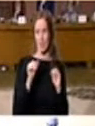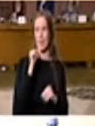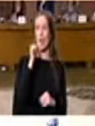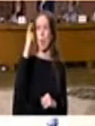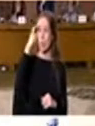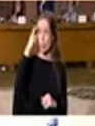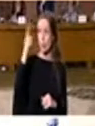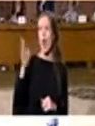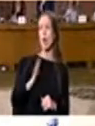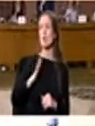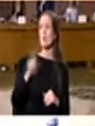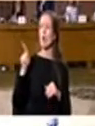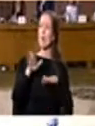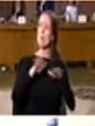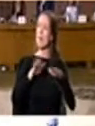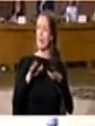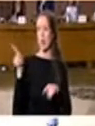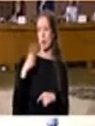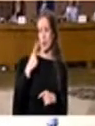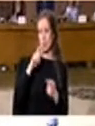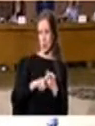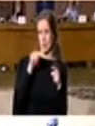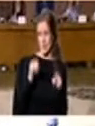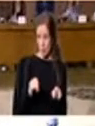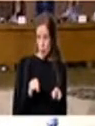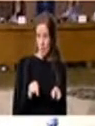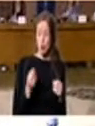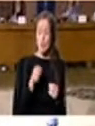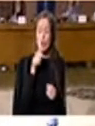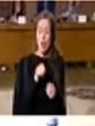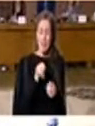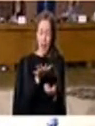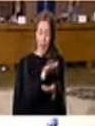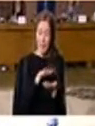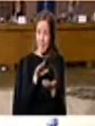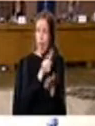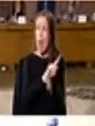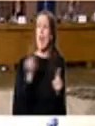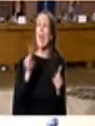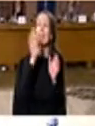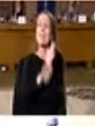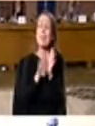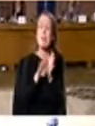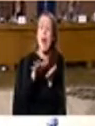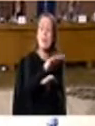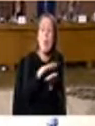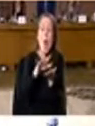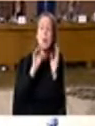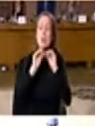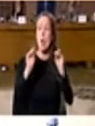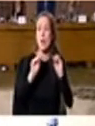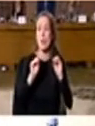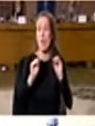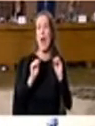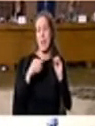svakako gospodin ministar govoriti, jer je taj segment nediskriminacije u obrazovanju nešto što